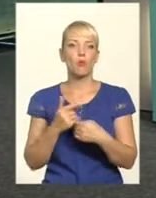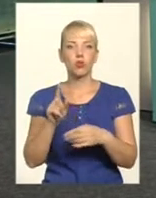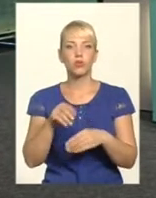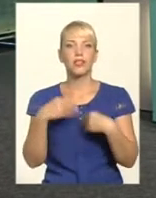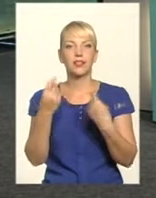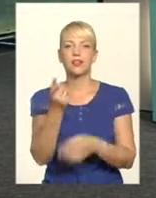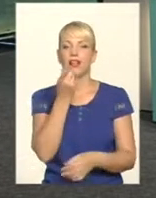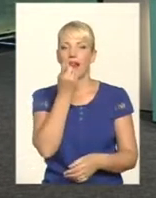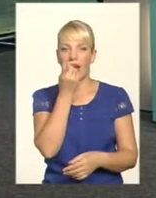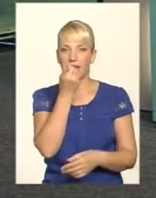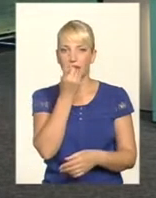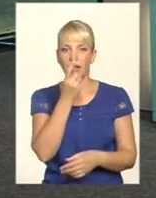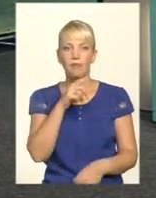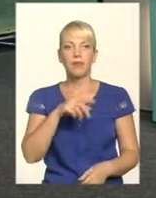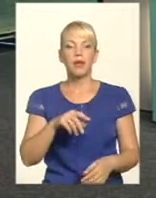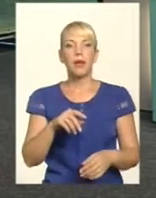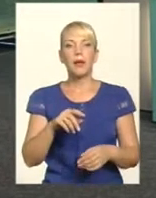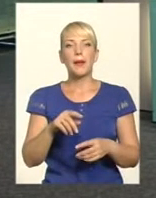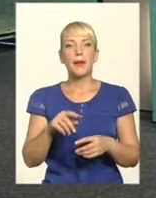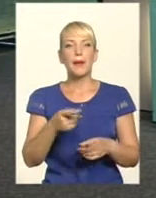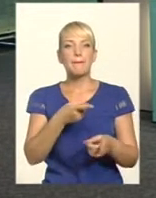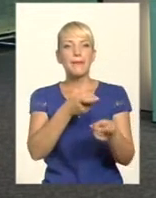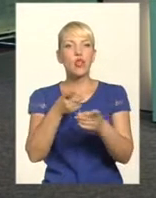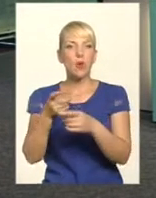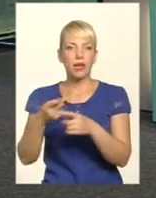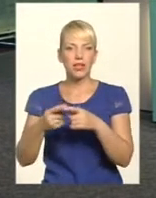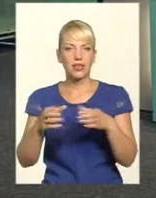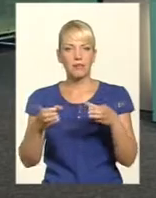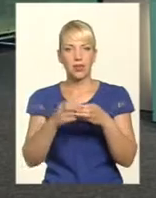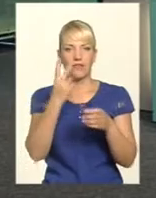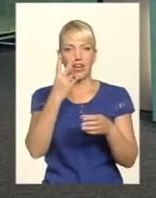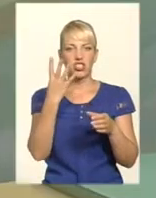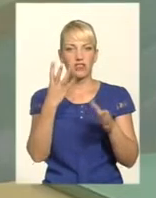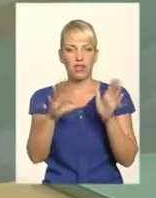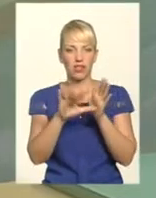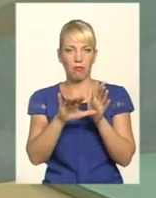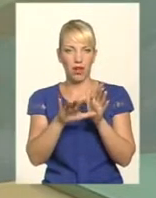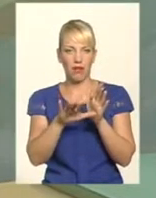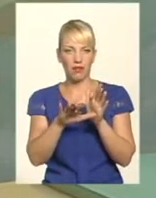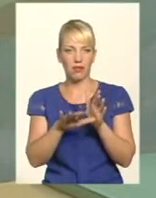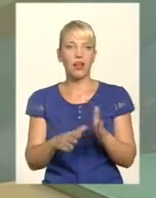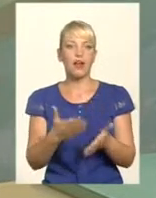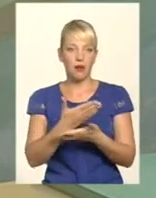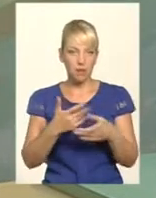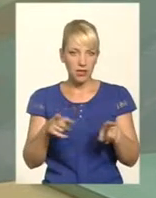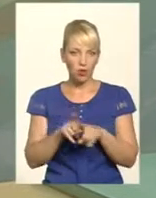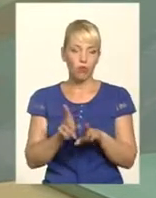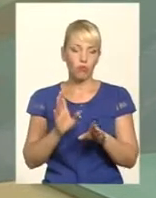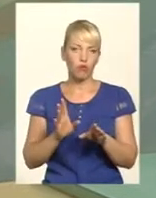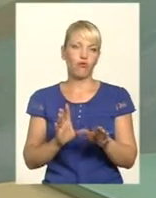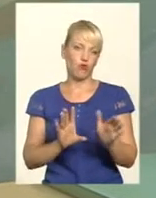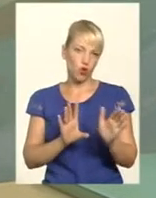рацій мінометному підрозділу 24-ї бригади. І ми будемо також включаємося